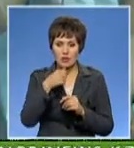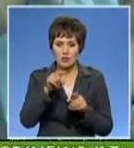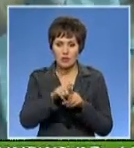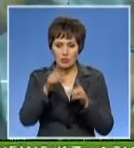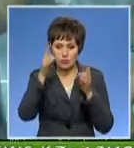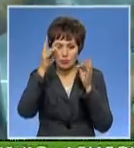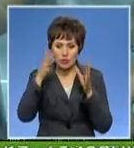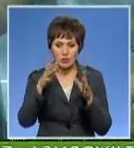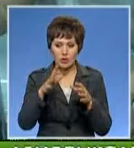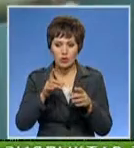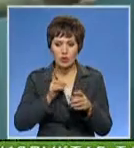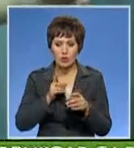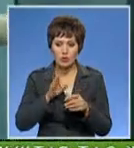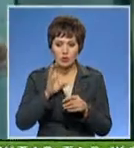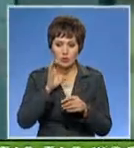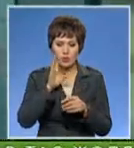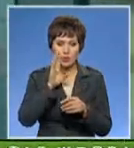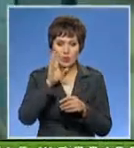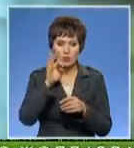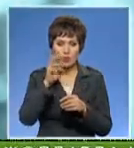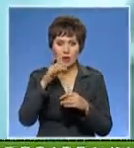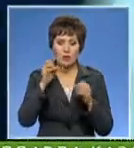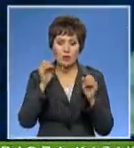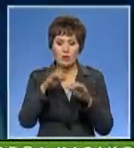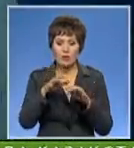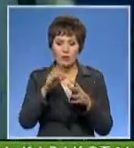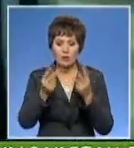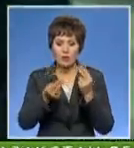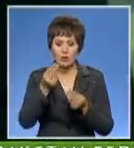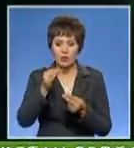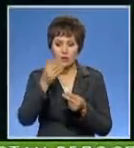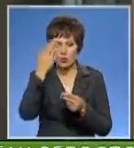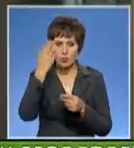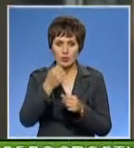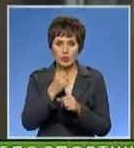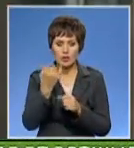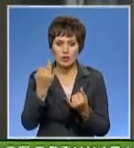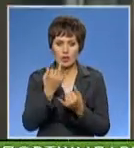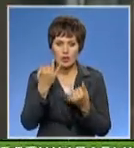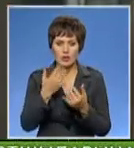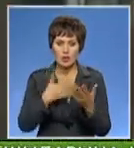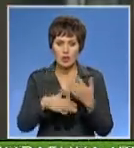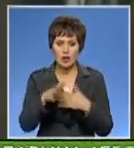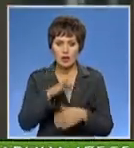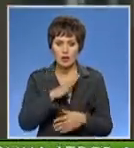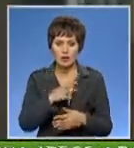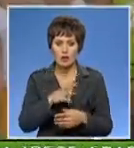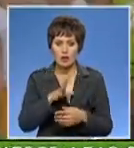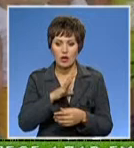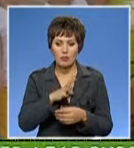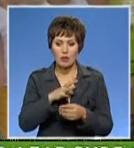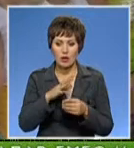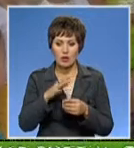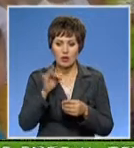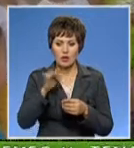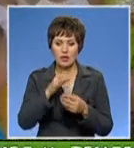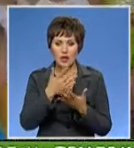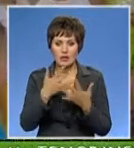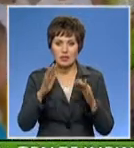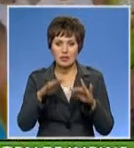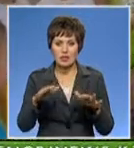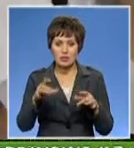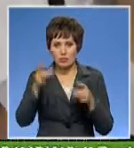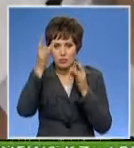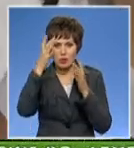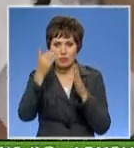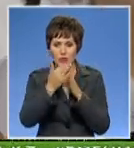мерекені тағатсыздана күтеді екен. Думанға жиналған балалармен ойнап, көңіл көтергендеріне мәз мейрам. Қуаныштан жүздері балбұл жанған балғындар үшін